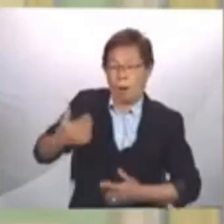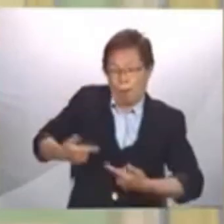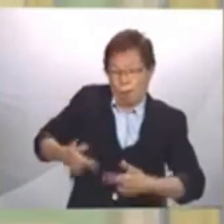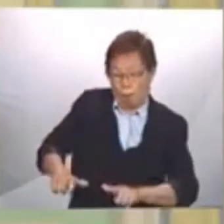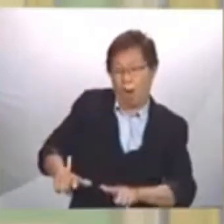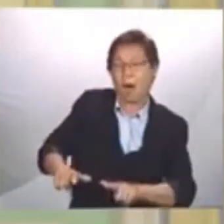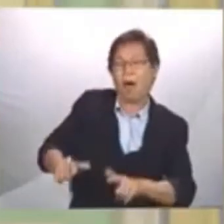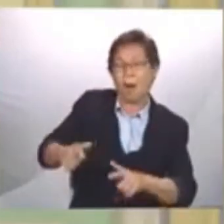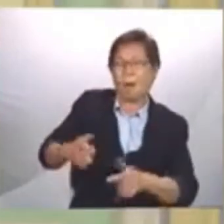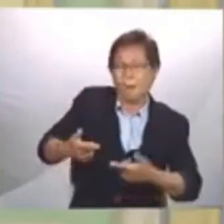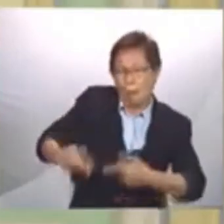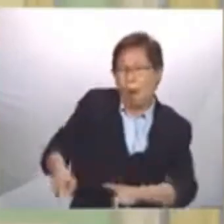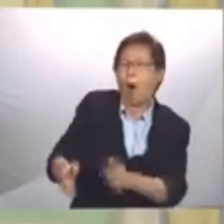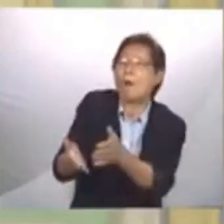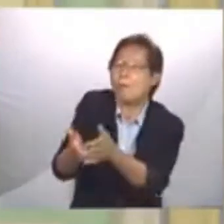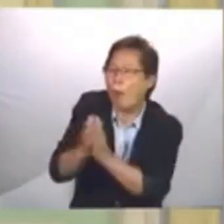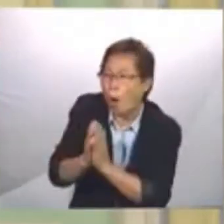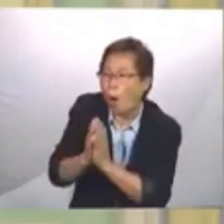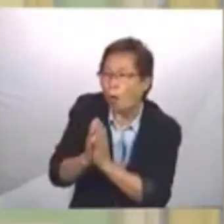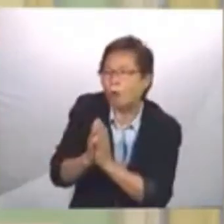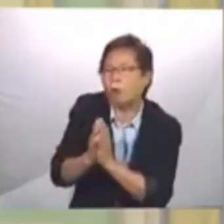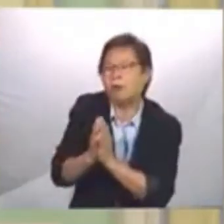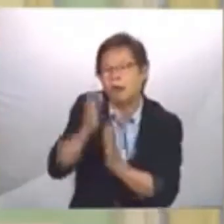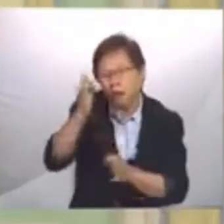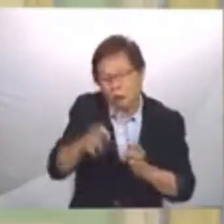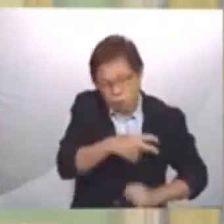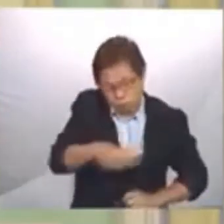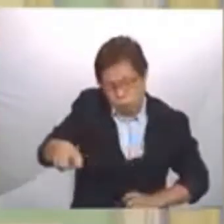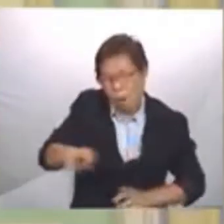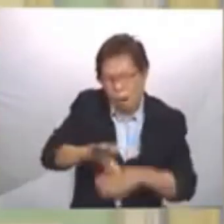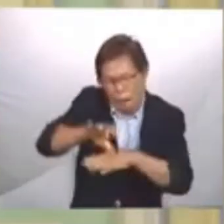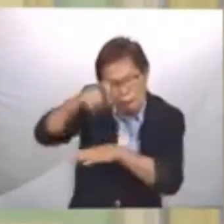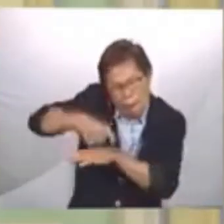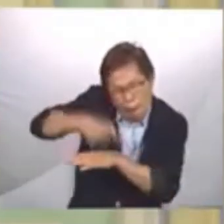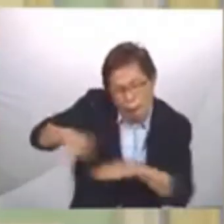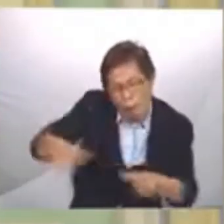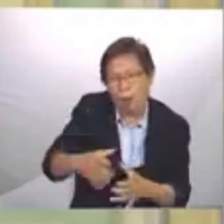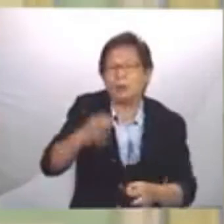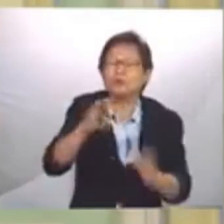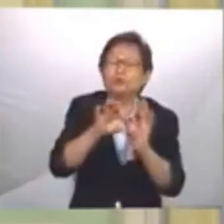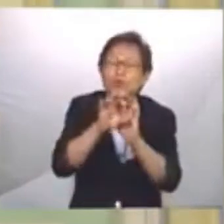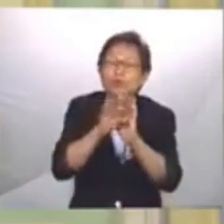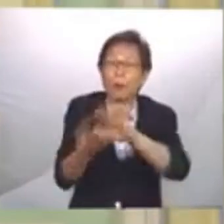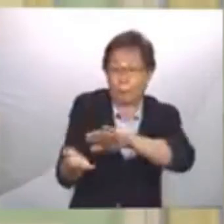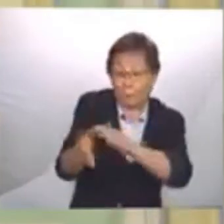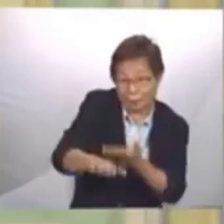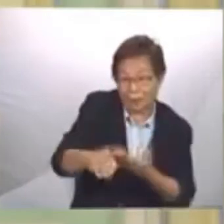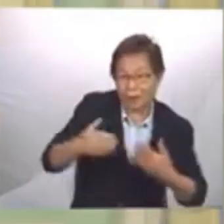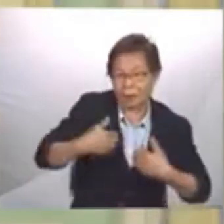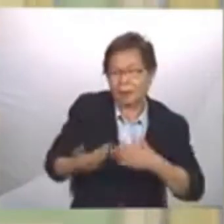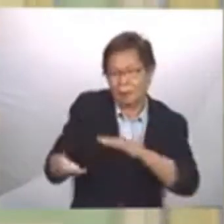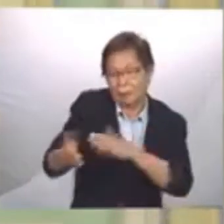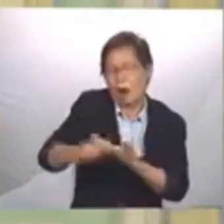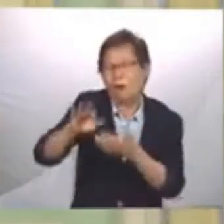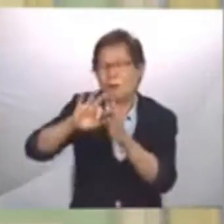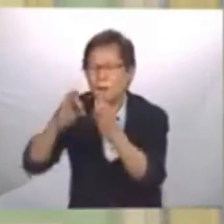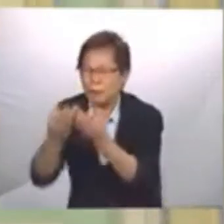dipohon jika pergerakan itu terpaksa dilakukan. Apabila ada kematian, sebagai contoh, kematian di kalangan